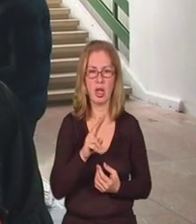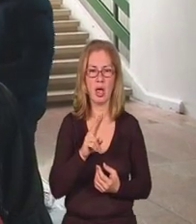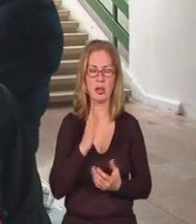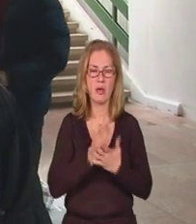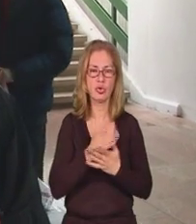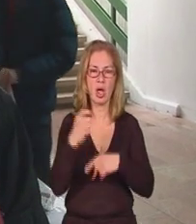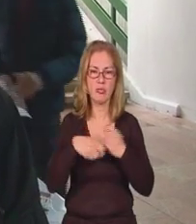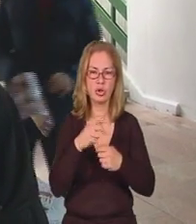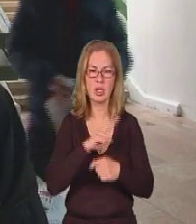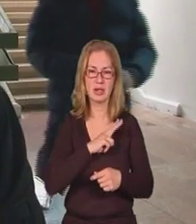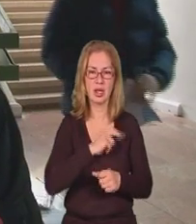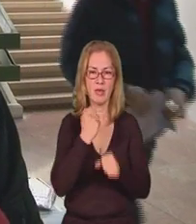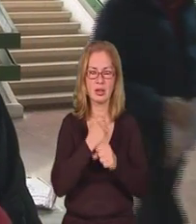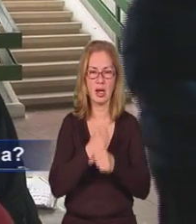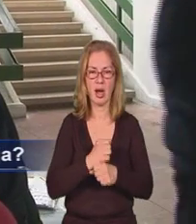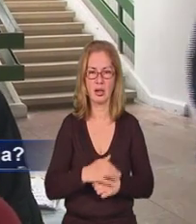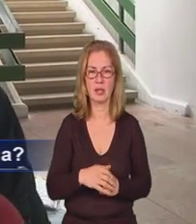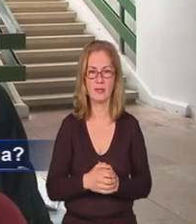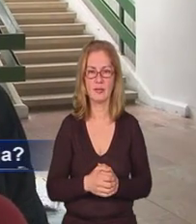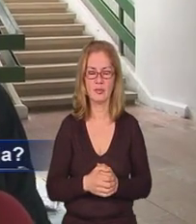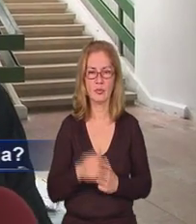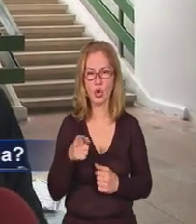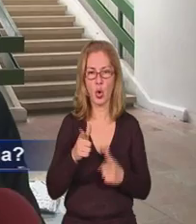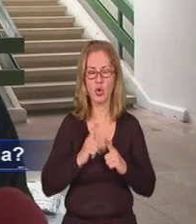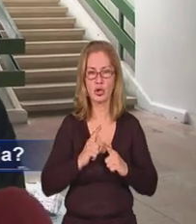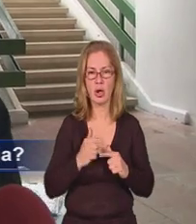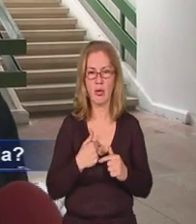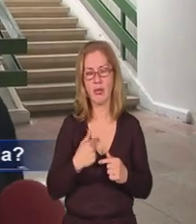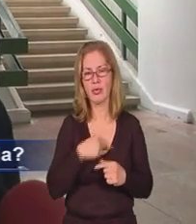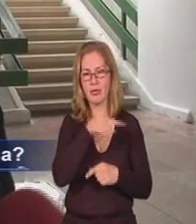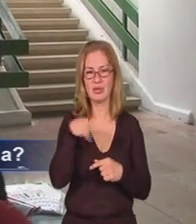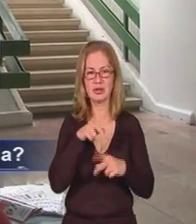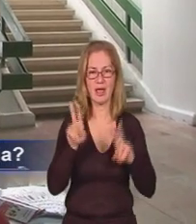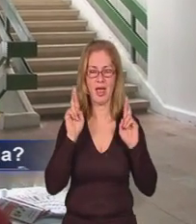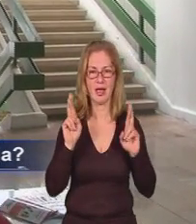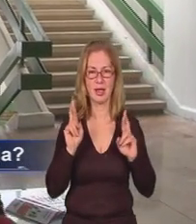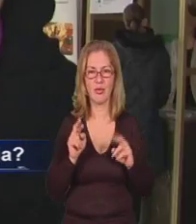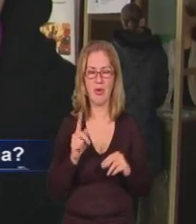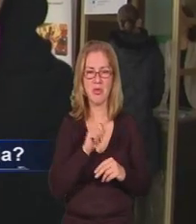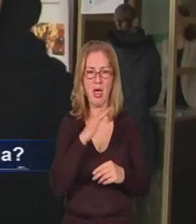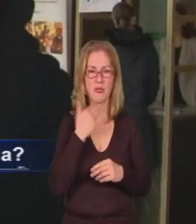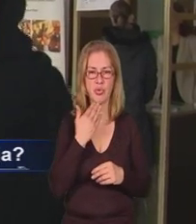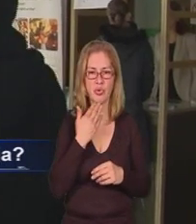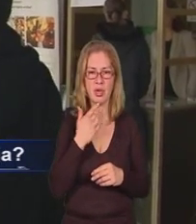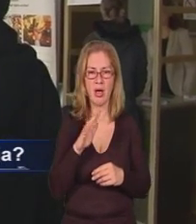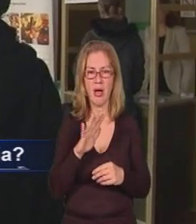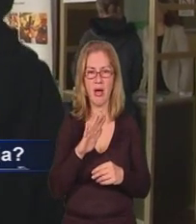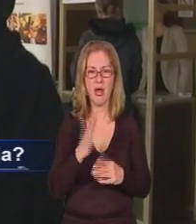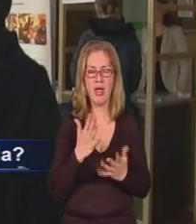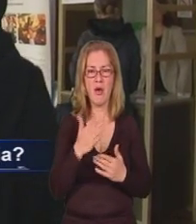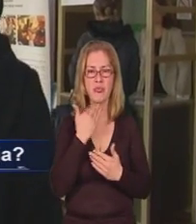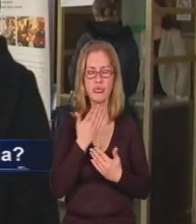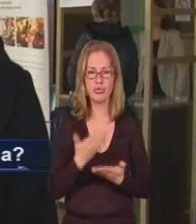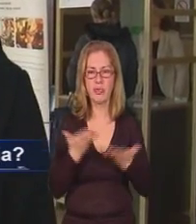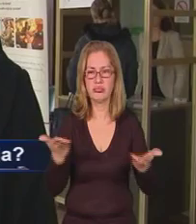da ima da se radi. E to očekujemo. Tome se nadamo. Pa ne puno nešto, nema